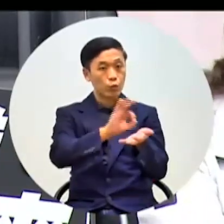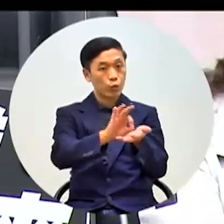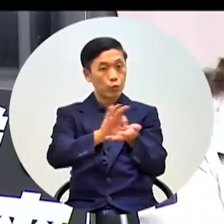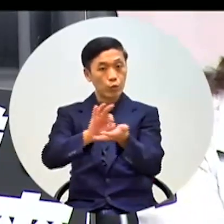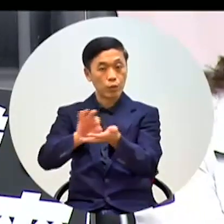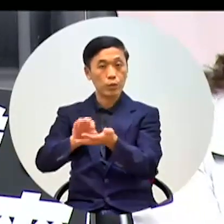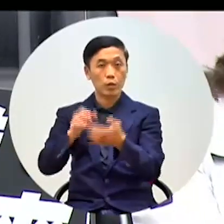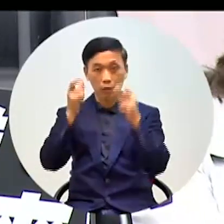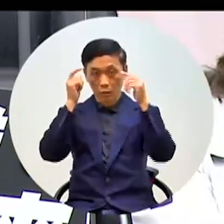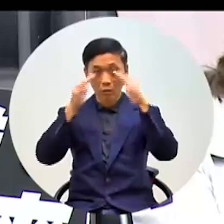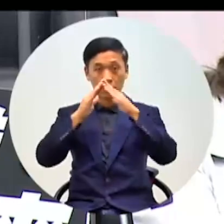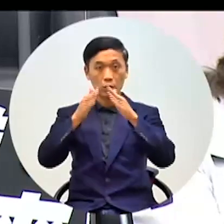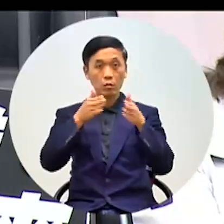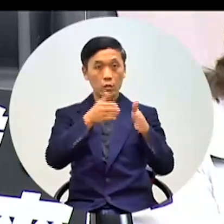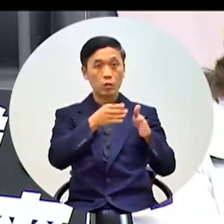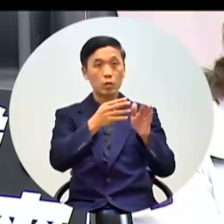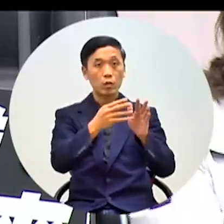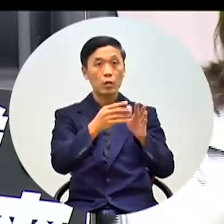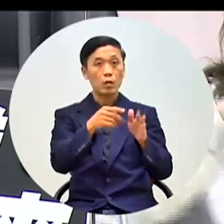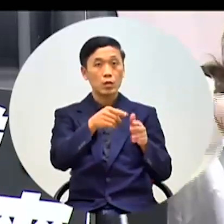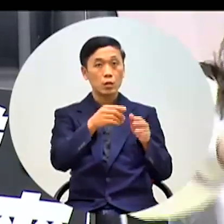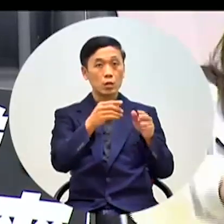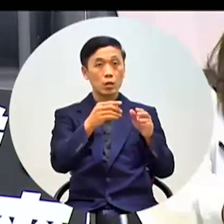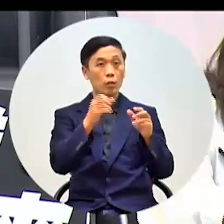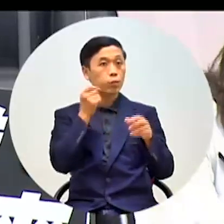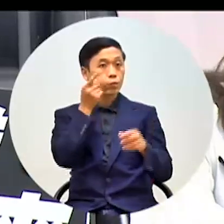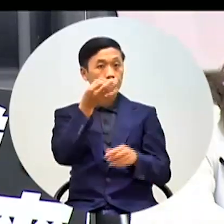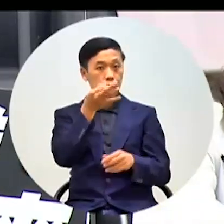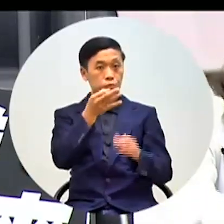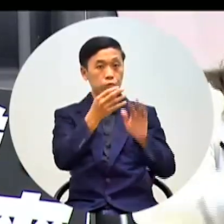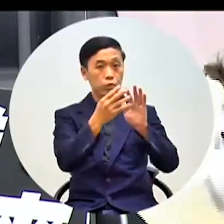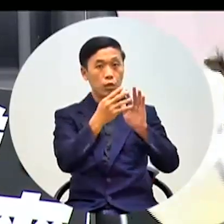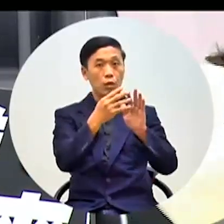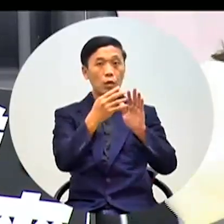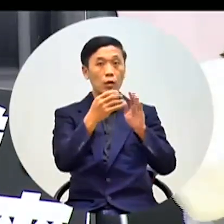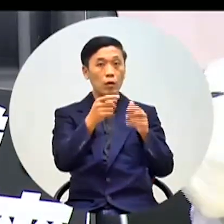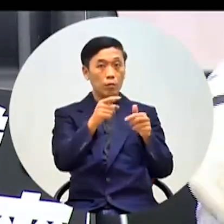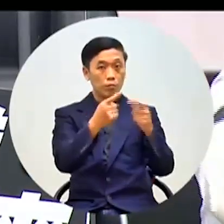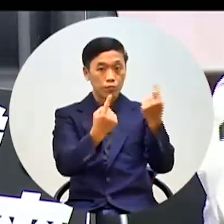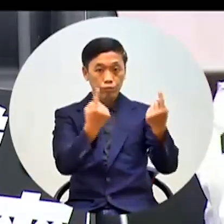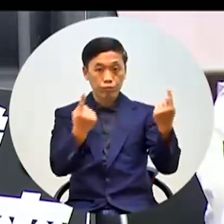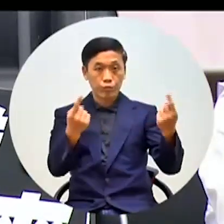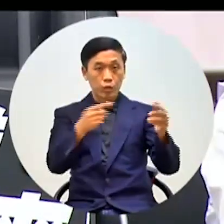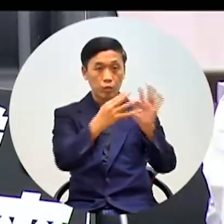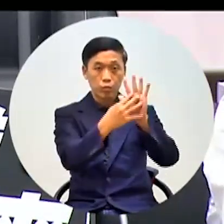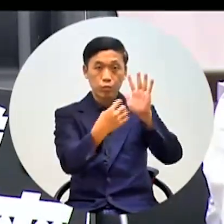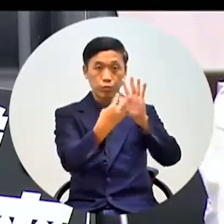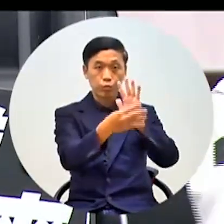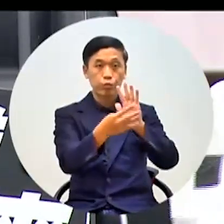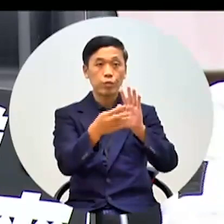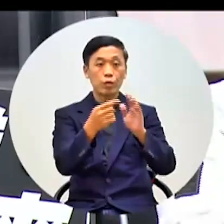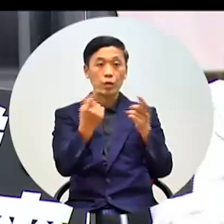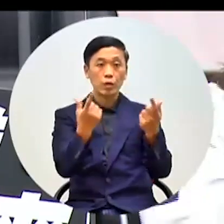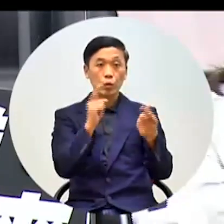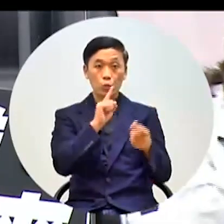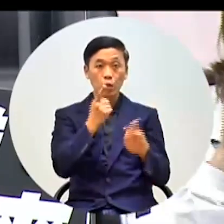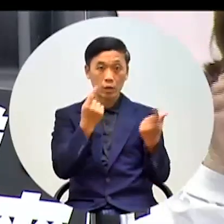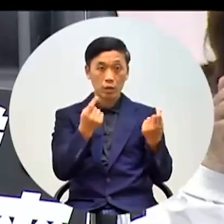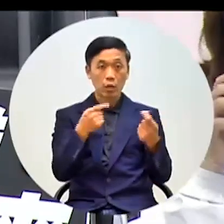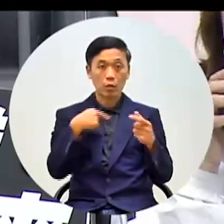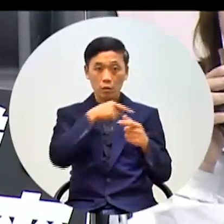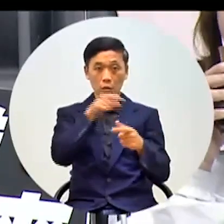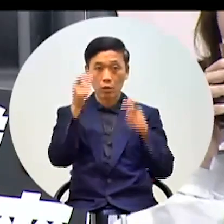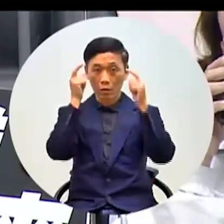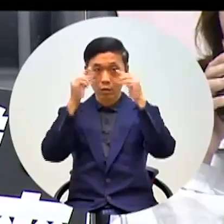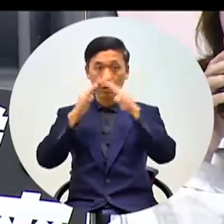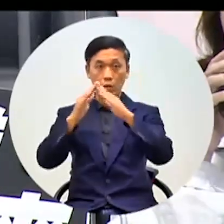雄市啊，根据这个我们的薪资榜单里面的内容所陈述呢，我们的高雄市民呢，大概每个